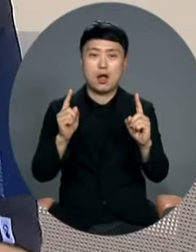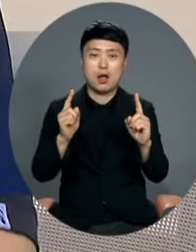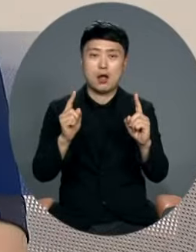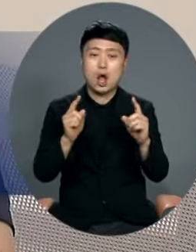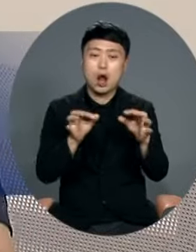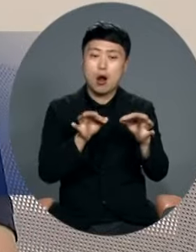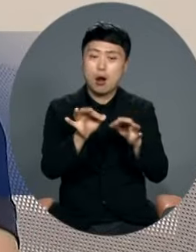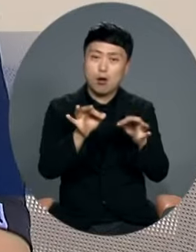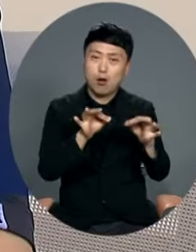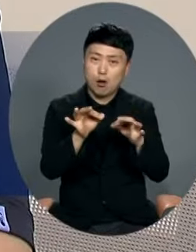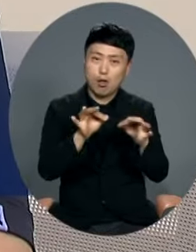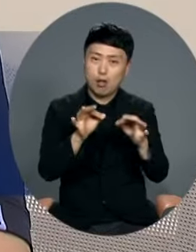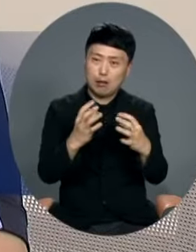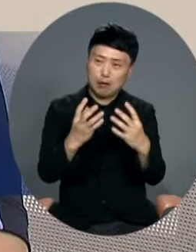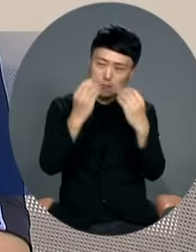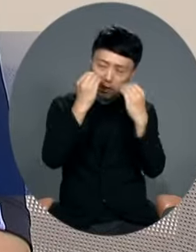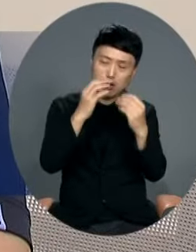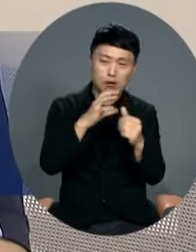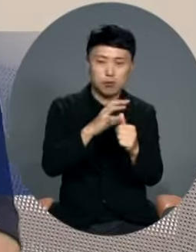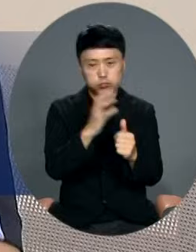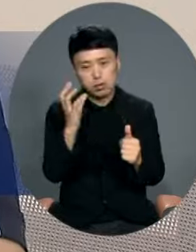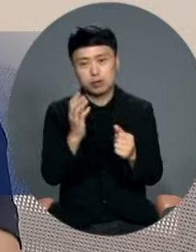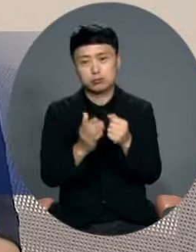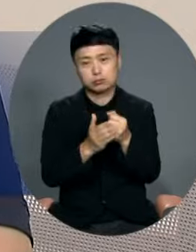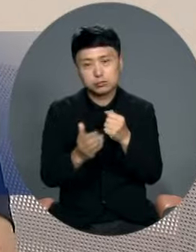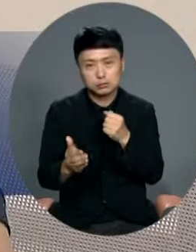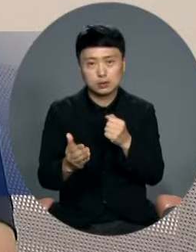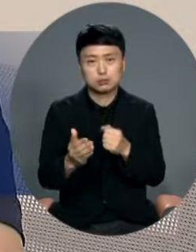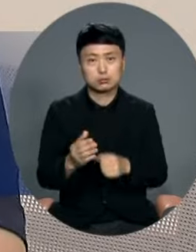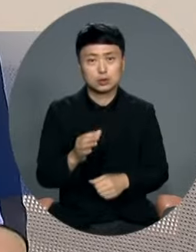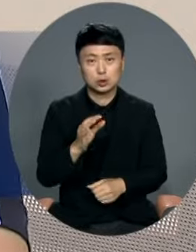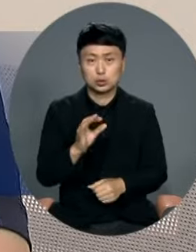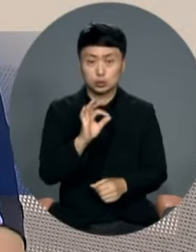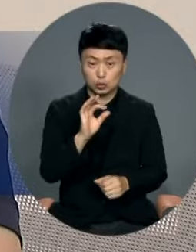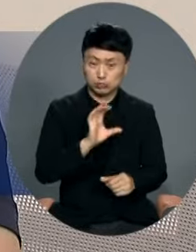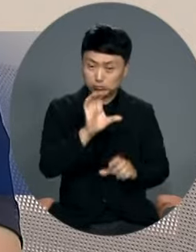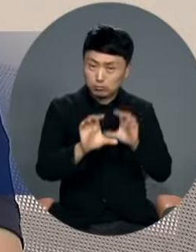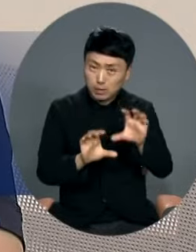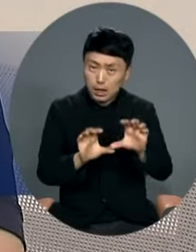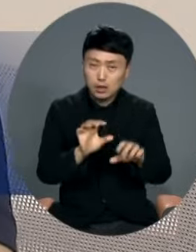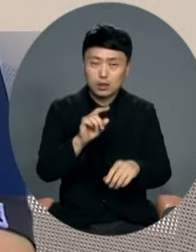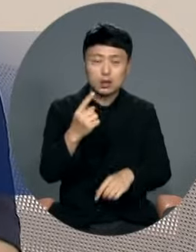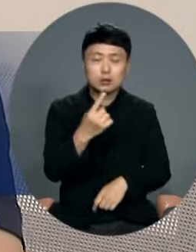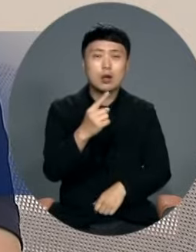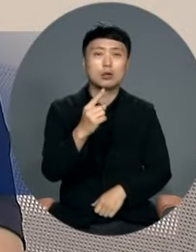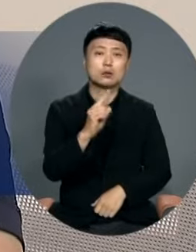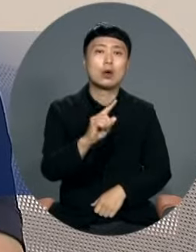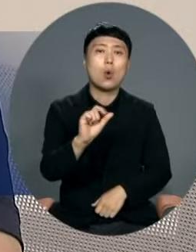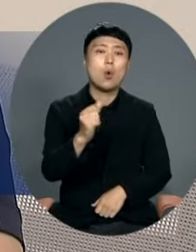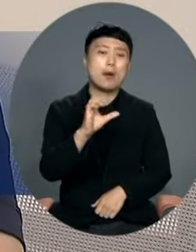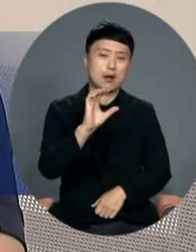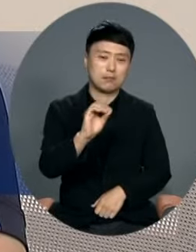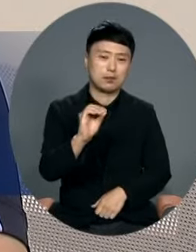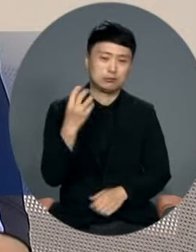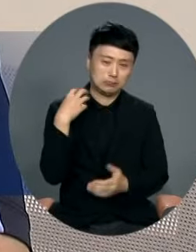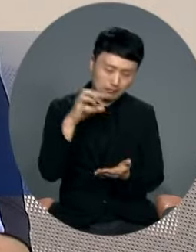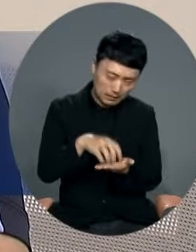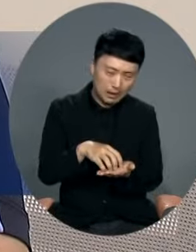거래 정지가 풀려서 제 본전만이라도 1,500만 원만 제가 투자한 그